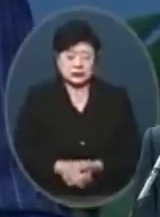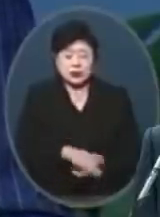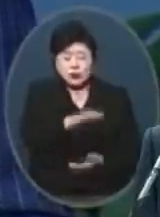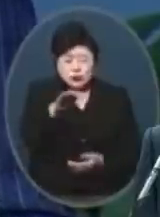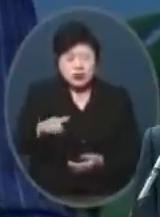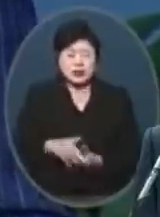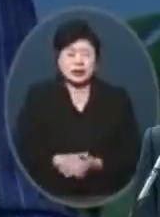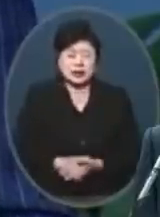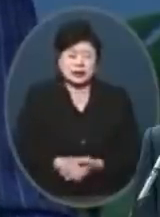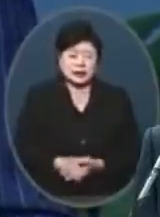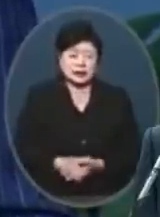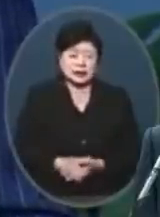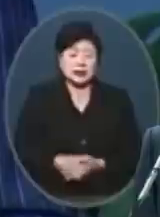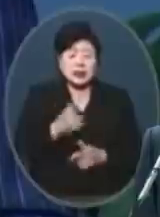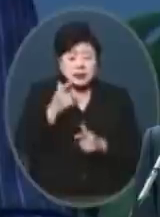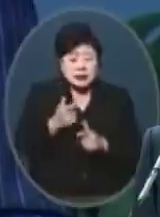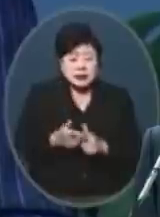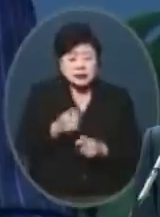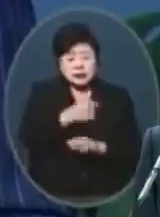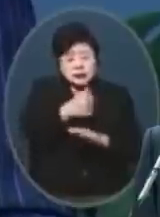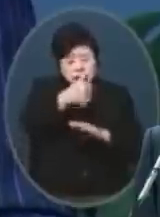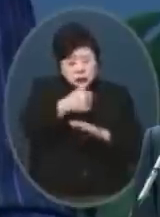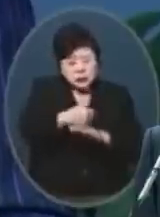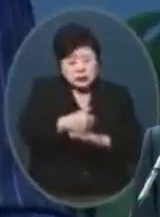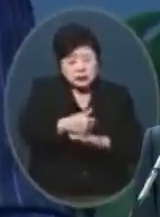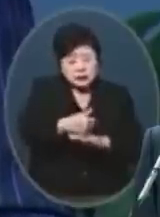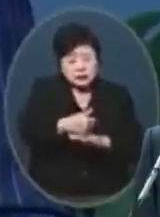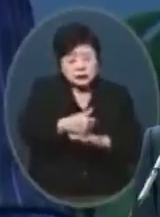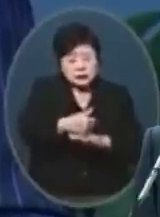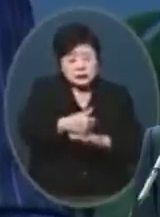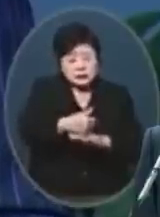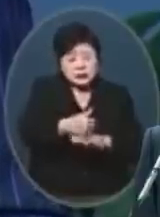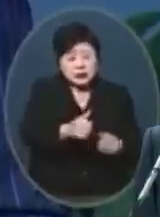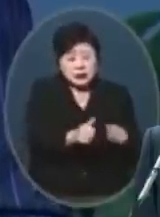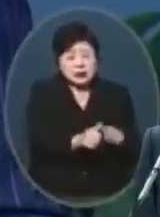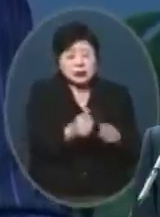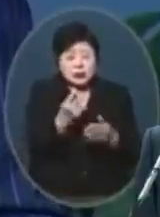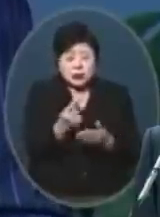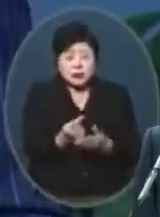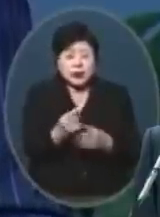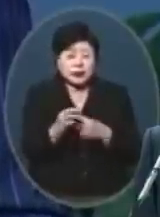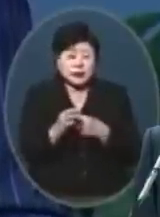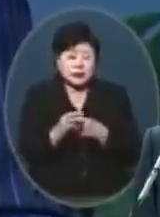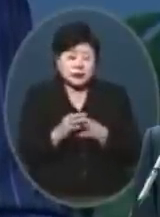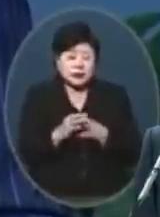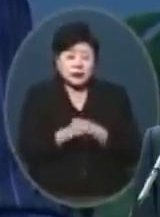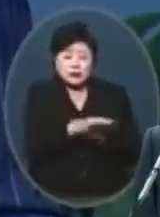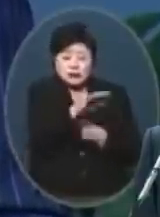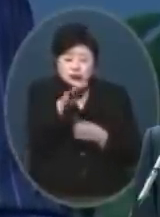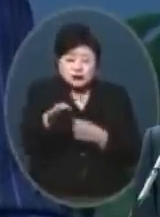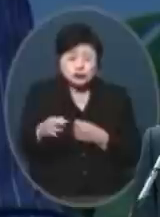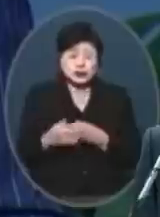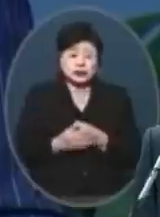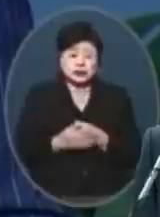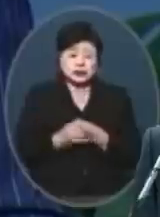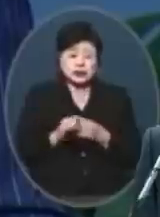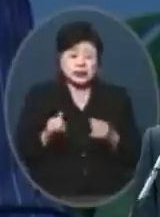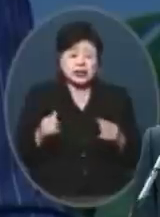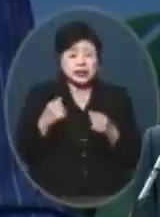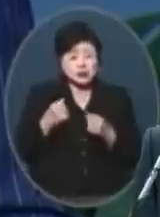우리가 예수 그리스도 곁에 오면 우리 인간